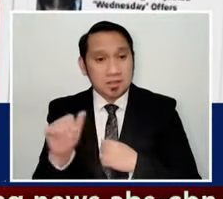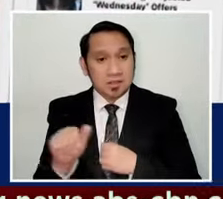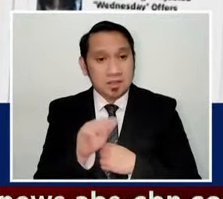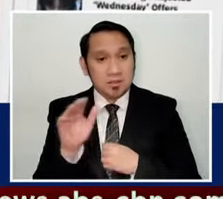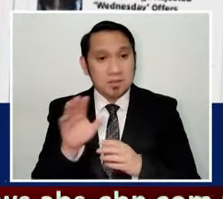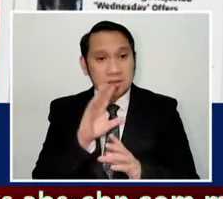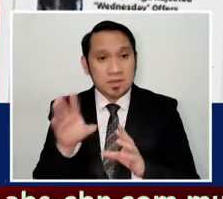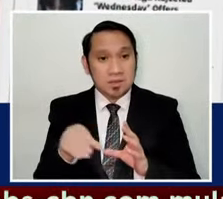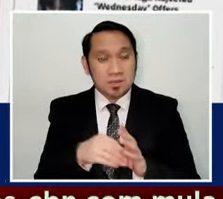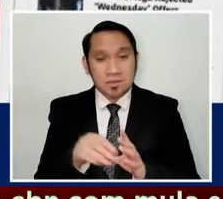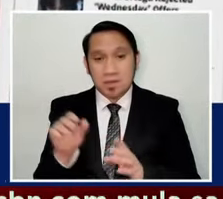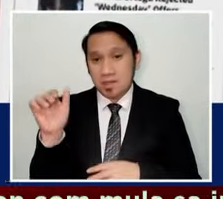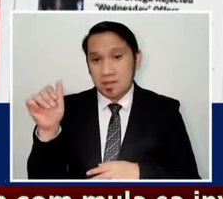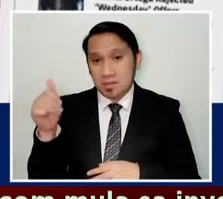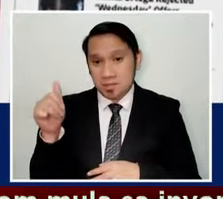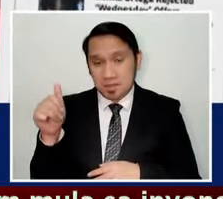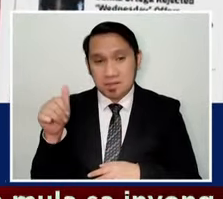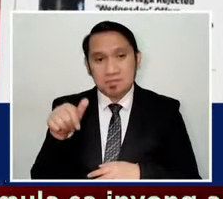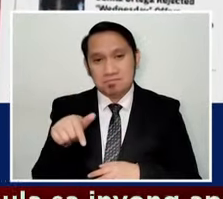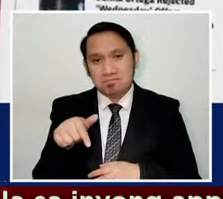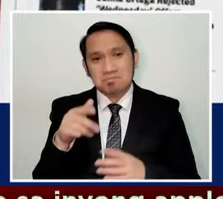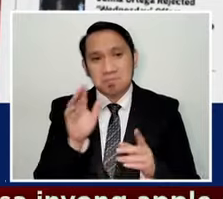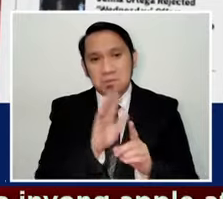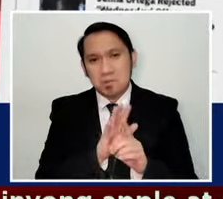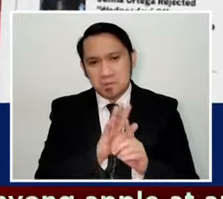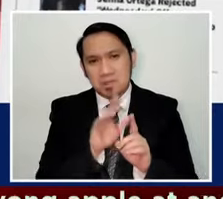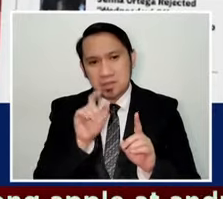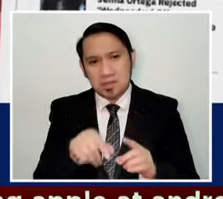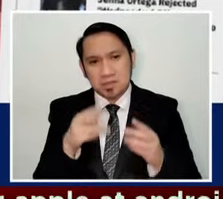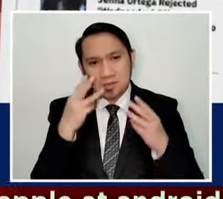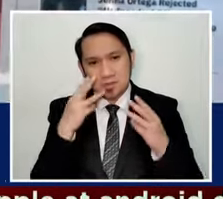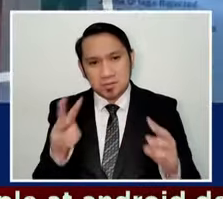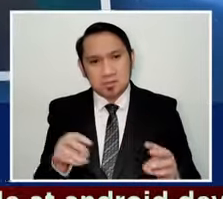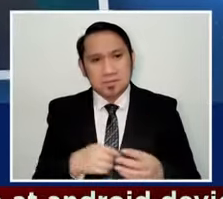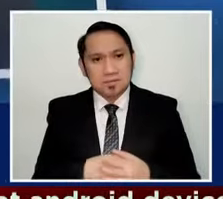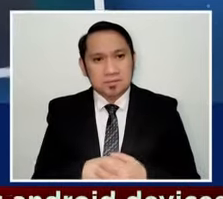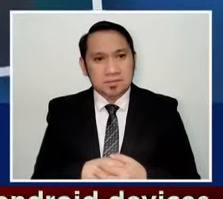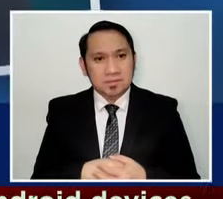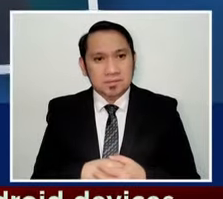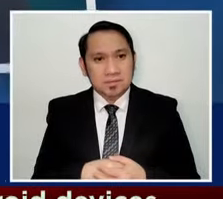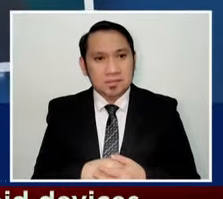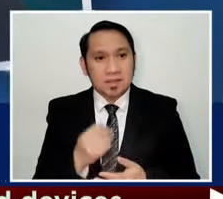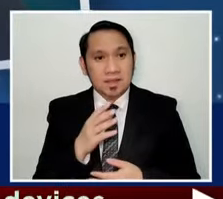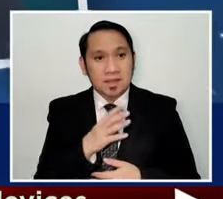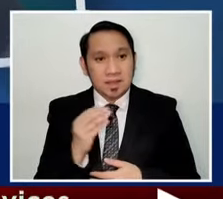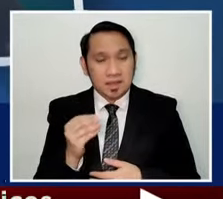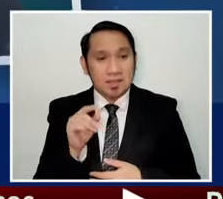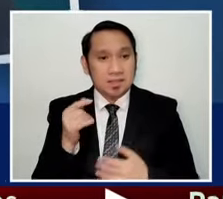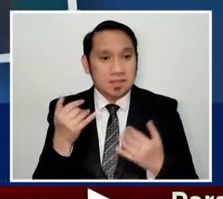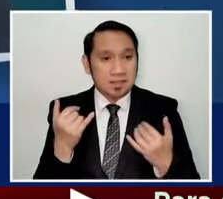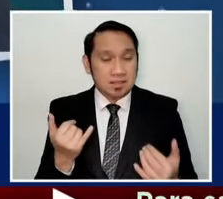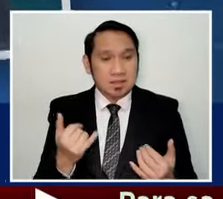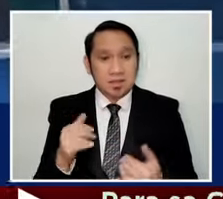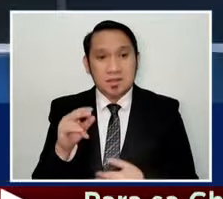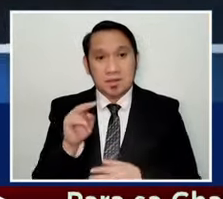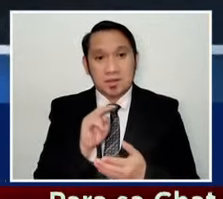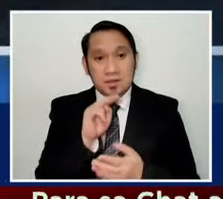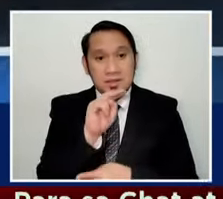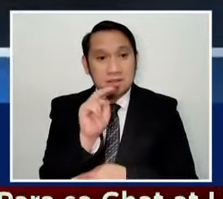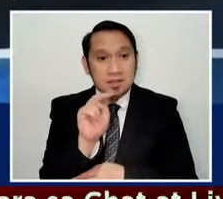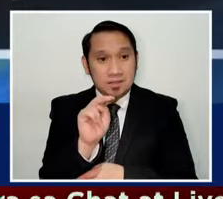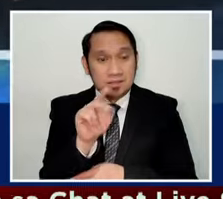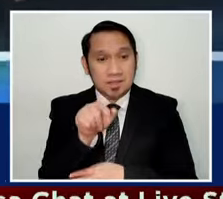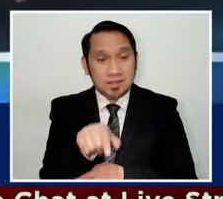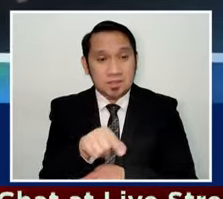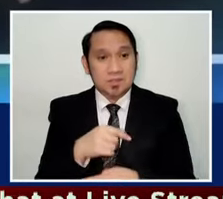sa 10 comics to watch ng taong 2022 ng Variety Magazine. At ipinapalabas ngayon sa Netflix ang kanyang